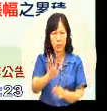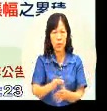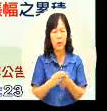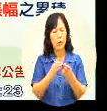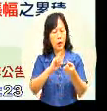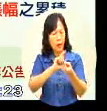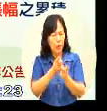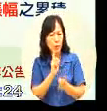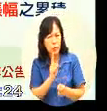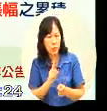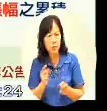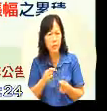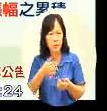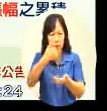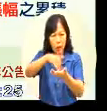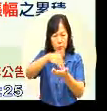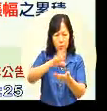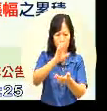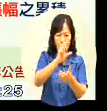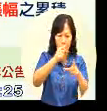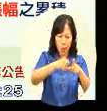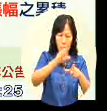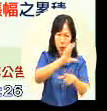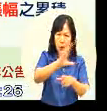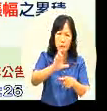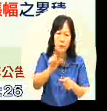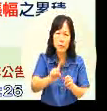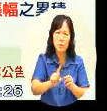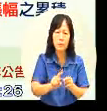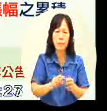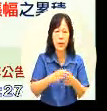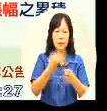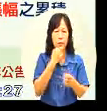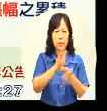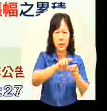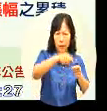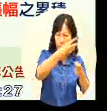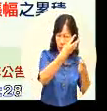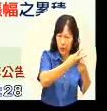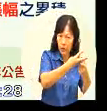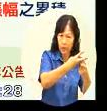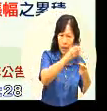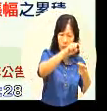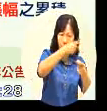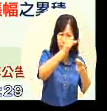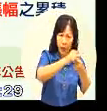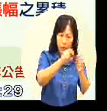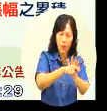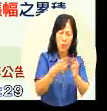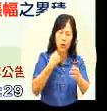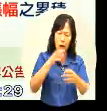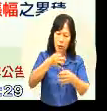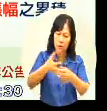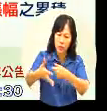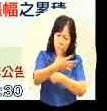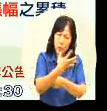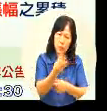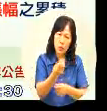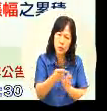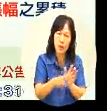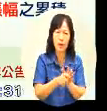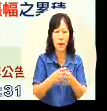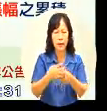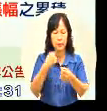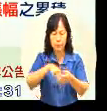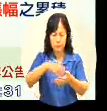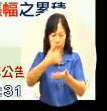呢，把它换算成公式是什么意思呢？就是你105年地价税到底要收多少钱呢？就是编在